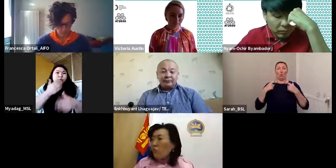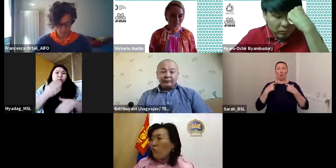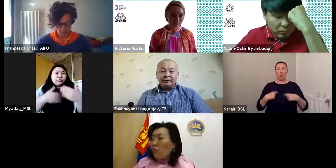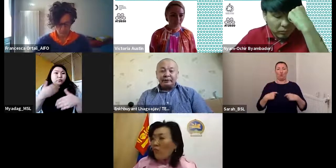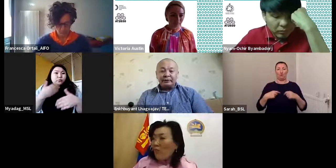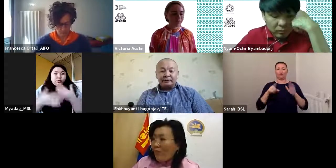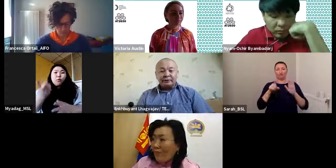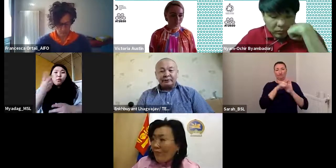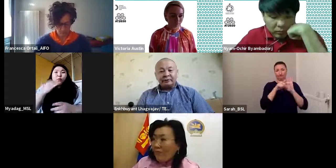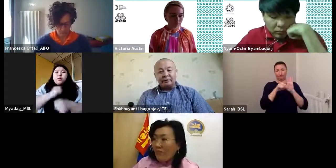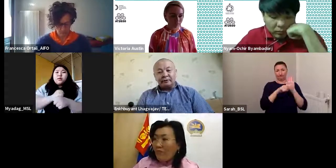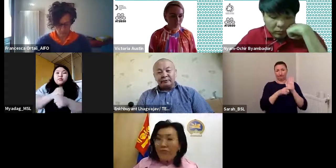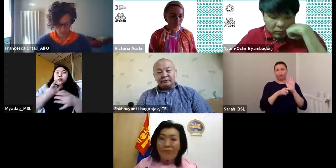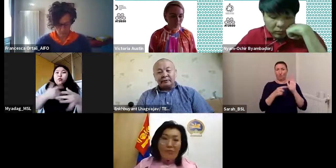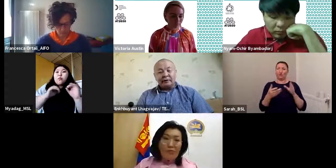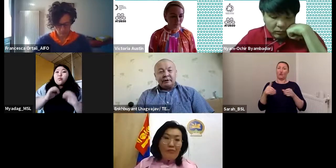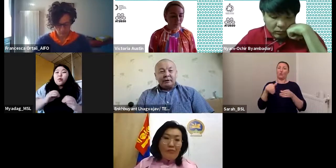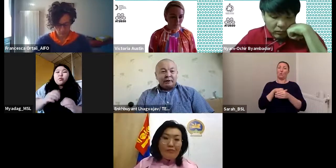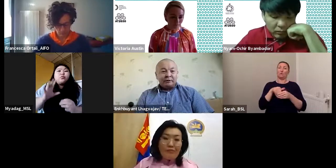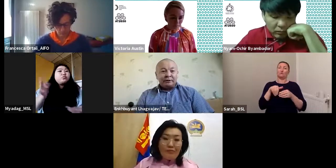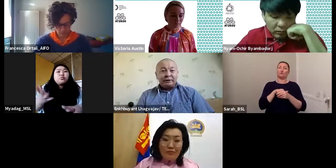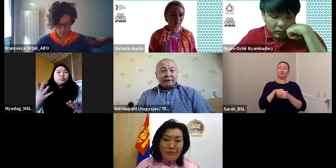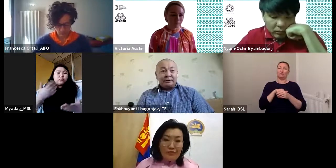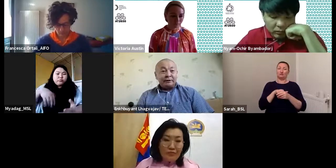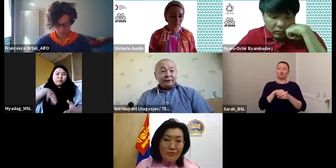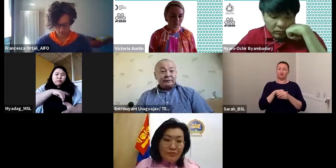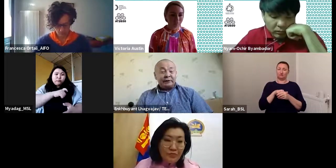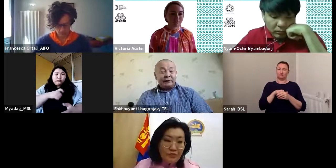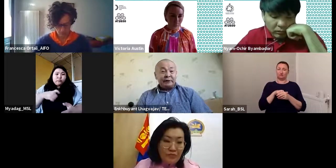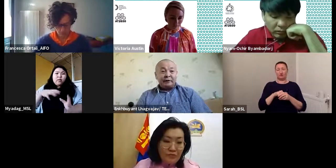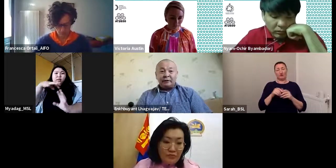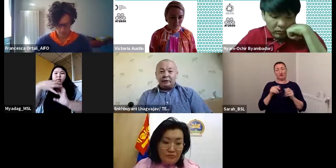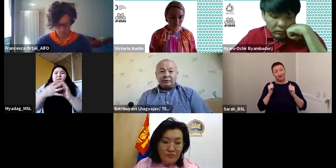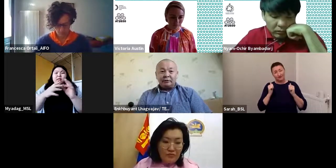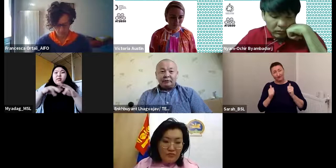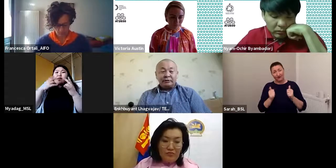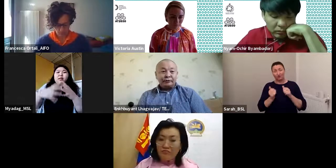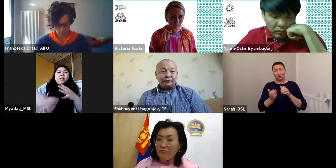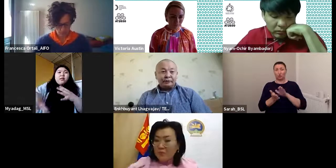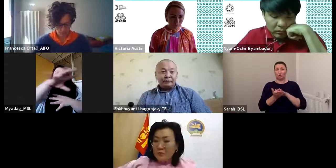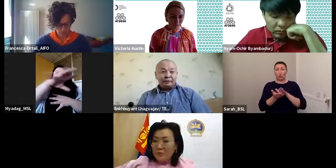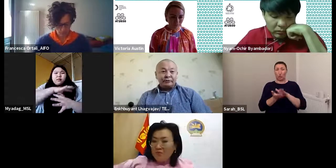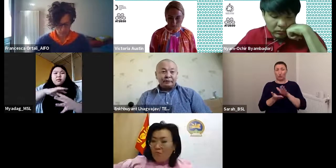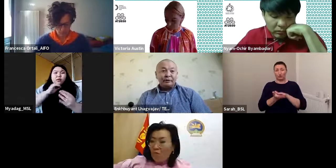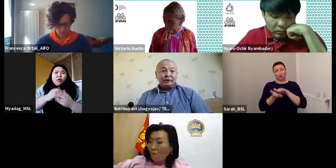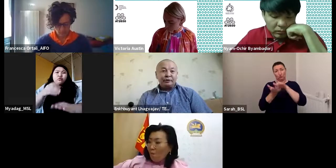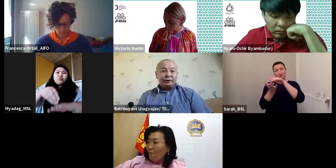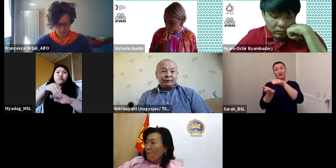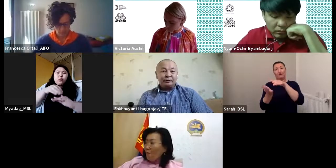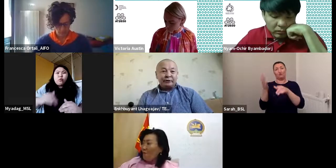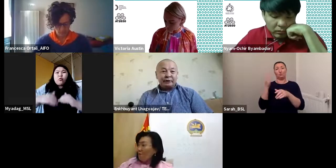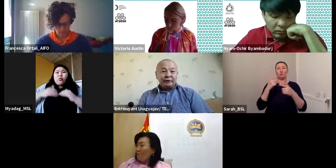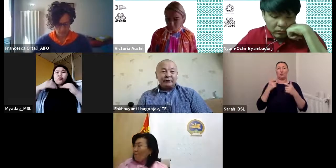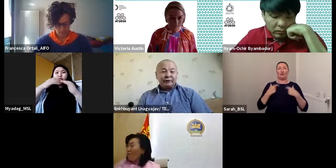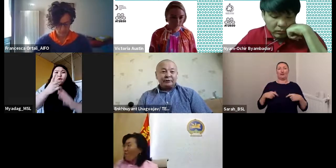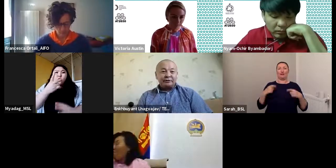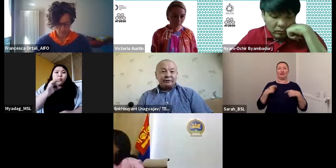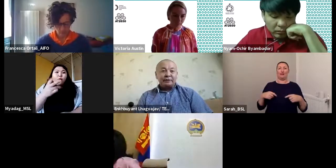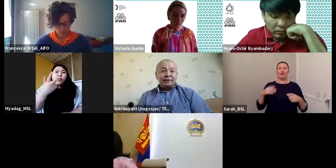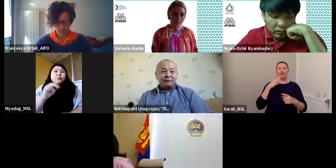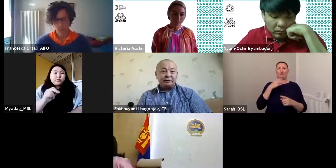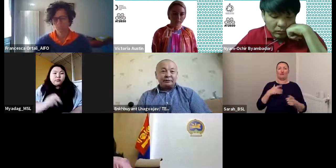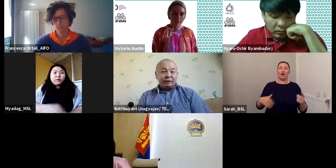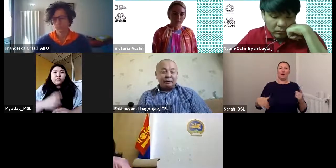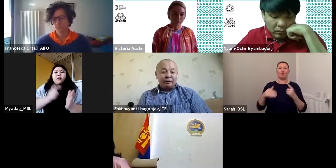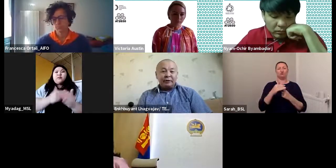үйл ажиллагаа болгоно гэдэг бол бидний хувьд бол дэлхийн нийтийн хэмжээний одоо доктортой хөгжил 2030-ыг